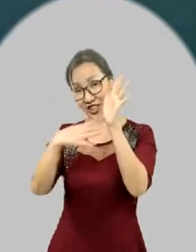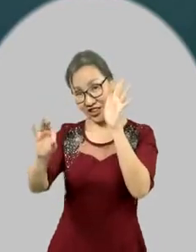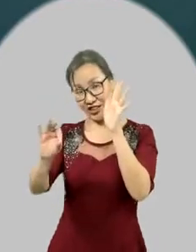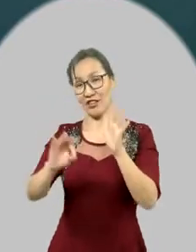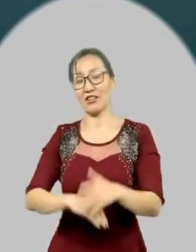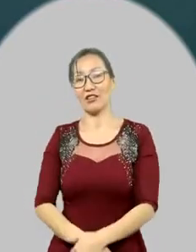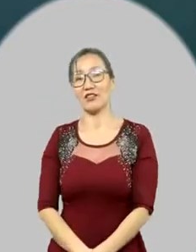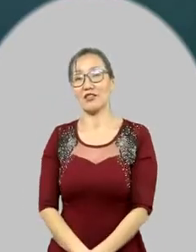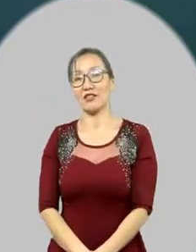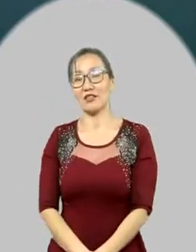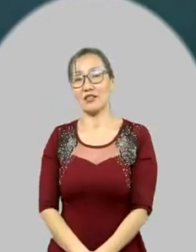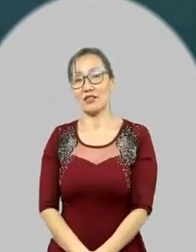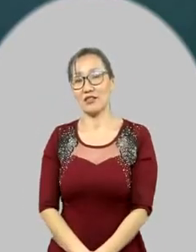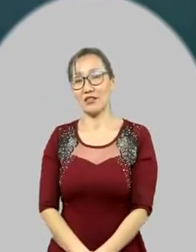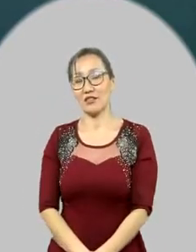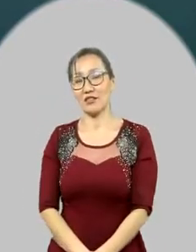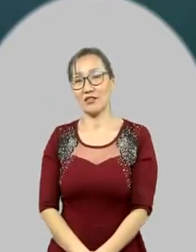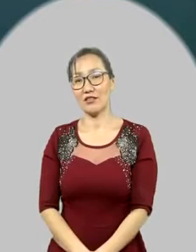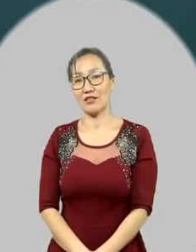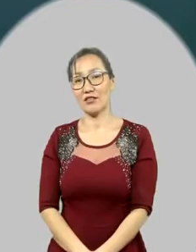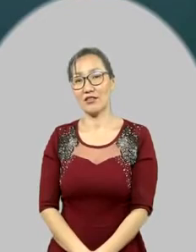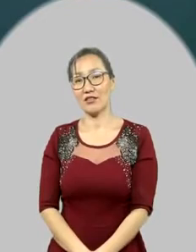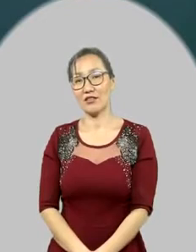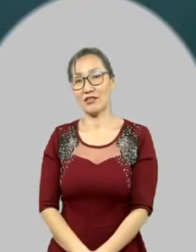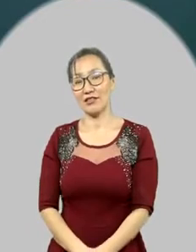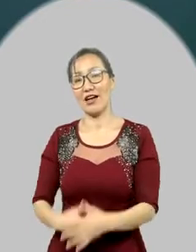490. За дараагийн тоо мөн